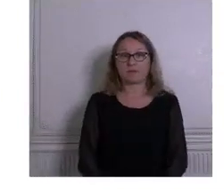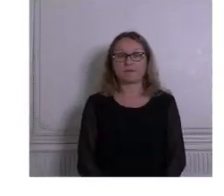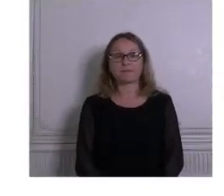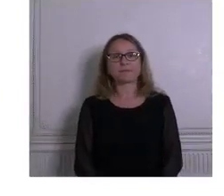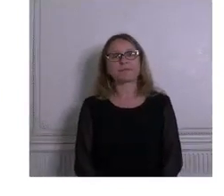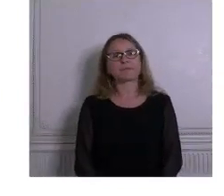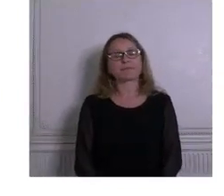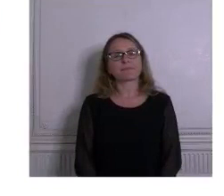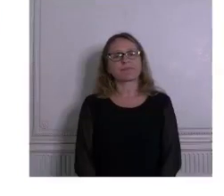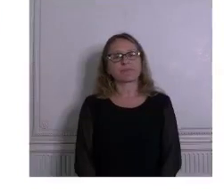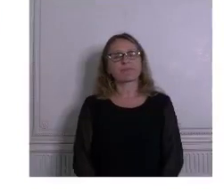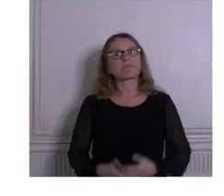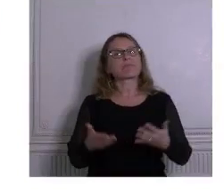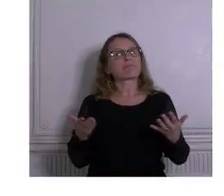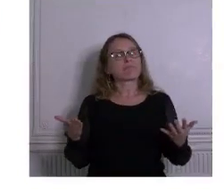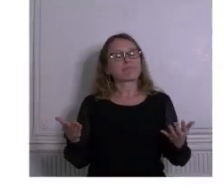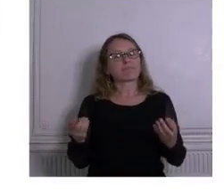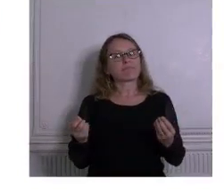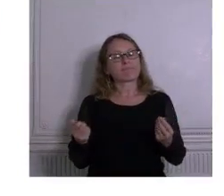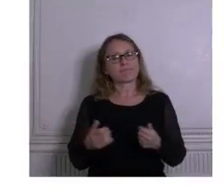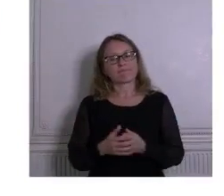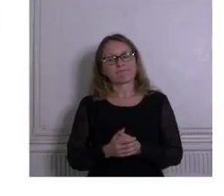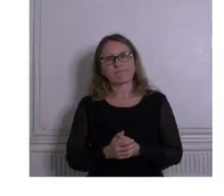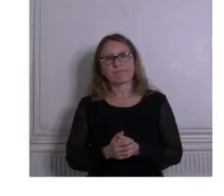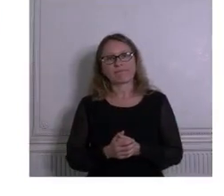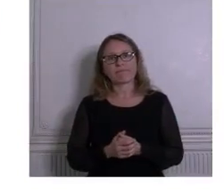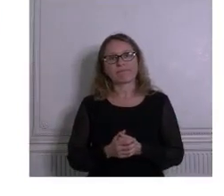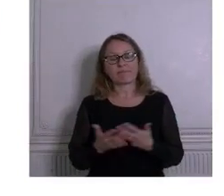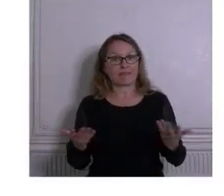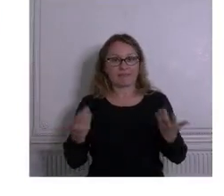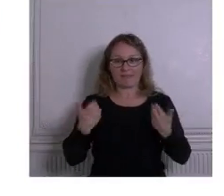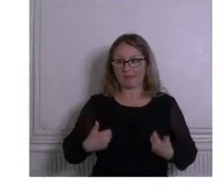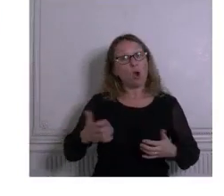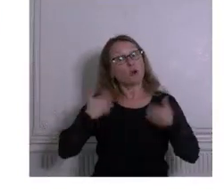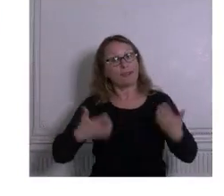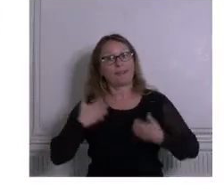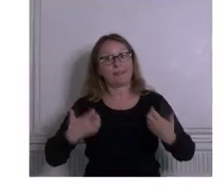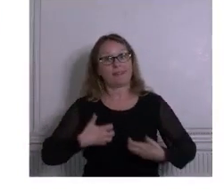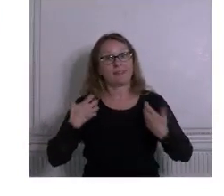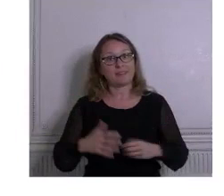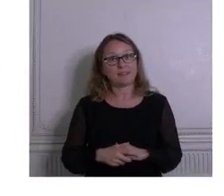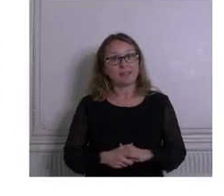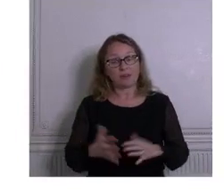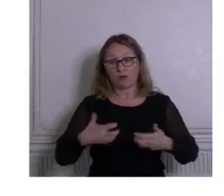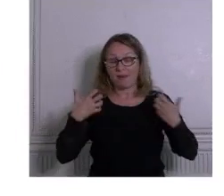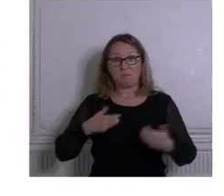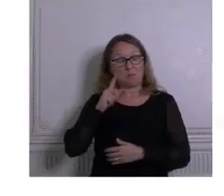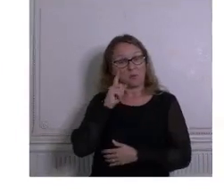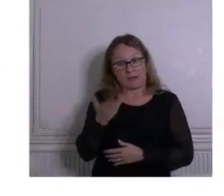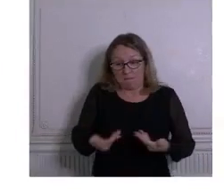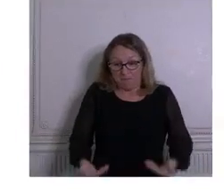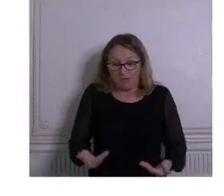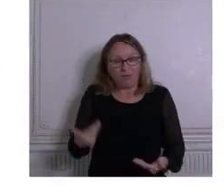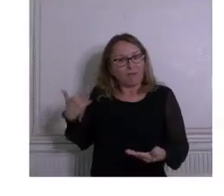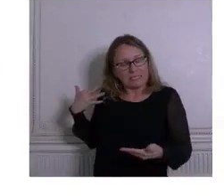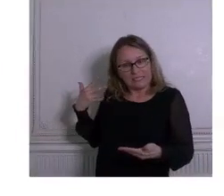forts. Et donc, évidemment, ces mesures, eh bien, on pourra, dans un cadre de conseil municipal ou dans le cadre du groupe de travail énergie,